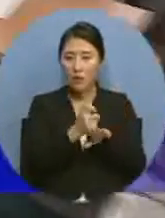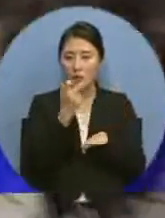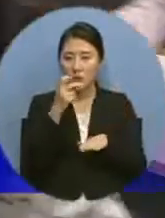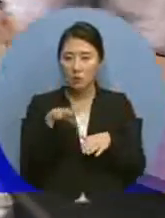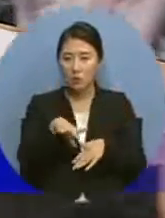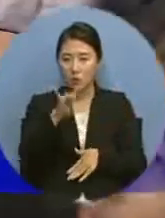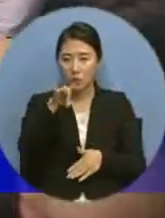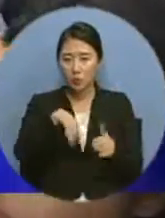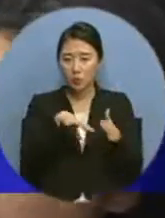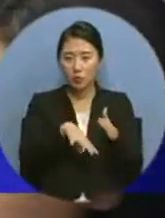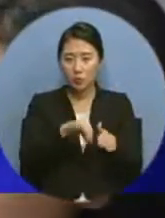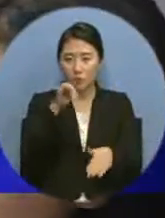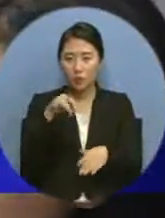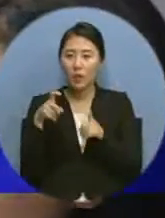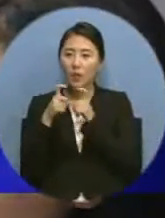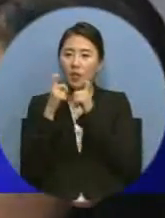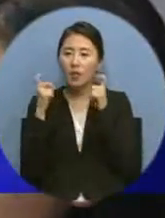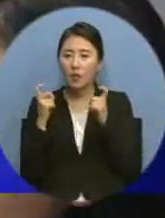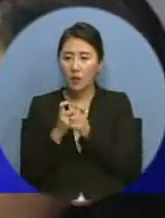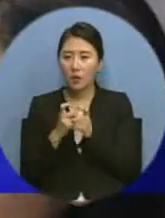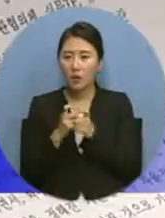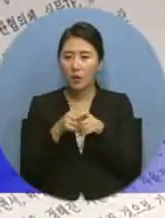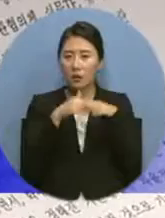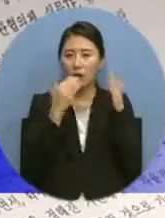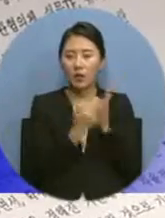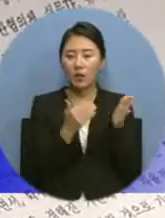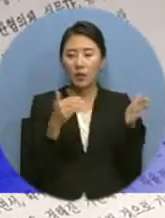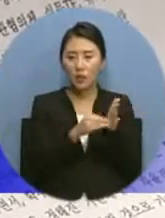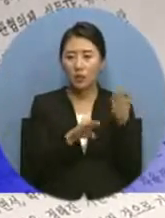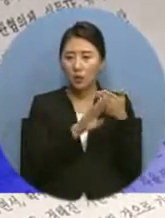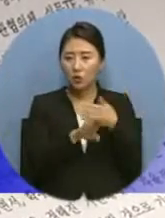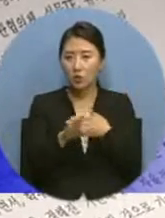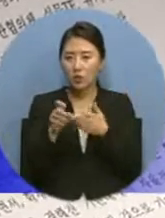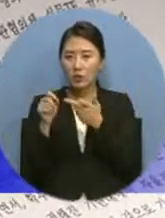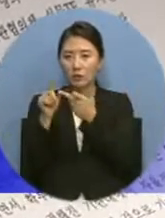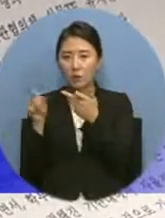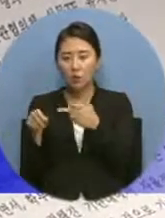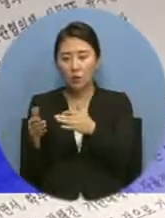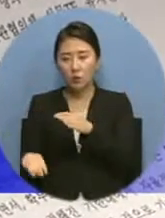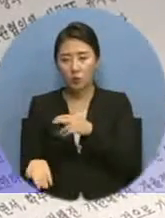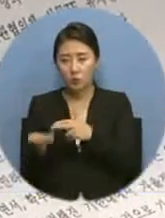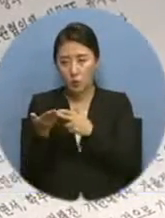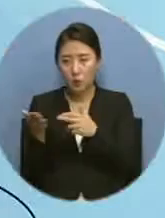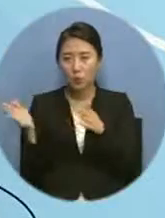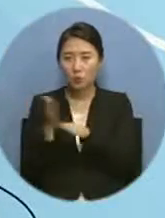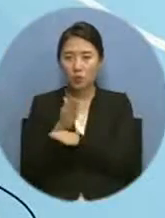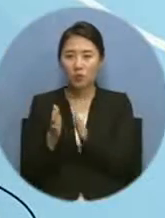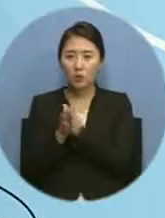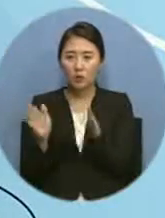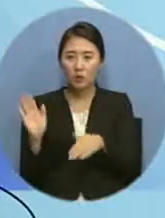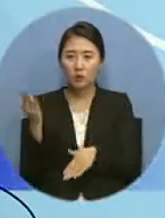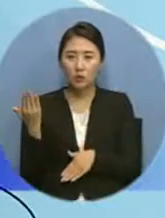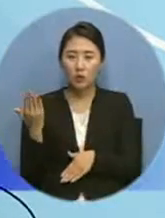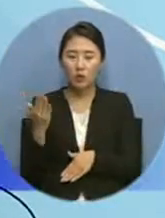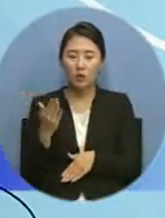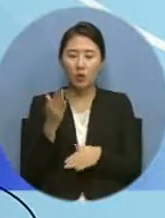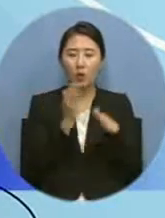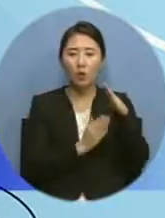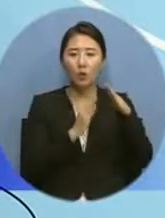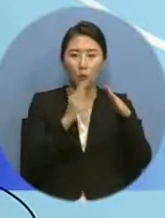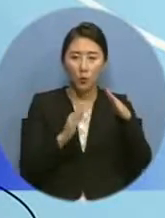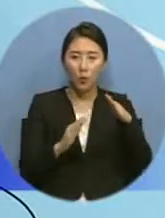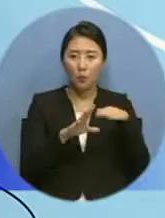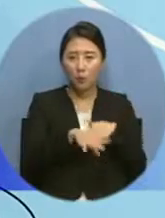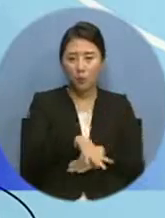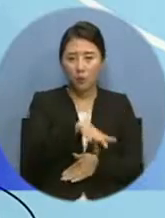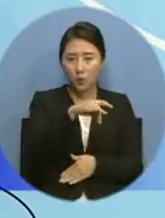초 추첨하고 사립은 공립의 모집 기간이 끝나는 12월 초에 접수가 시작됩니다. 공립 먼저